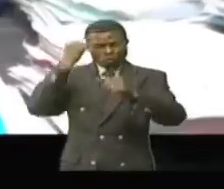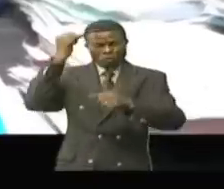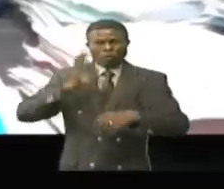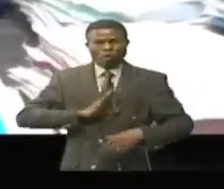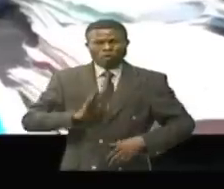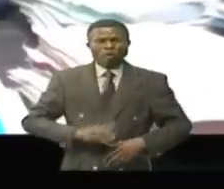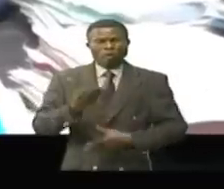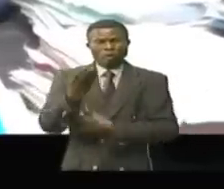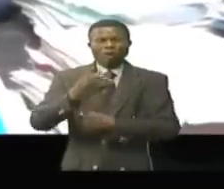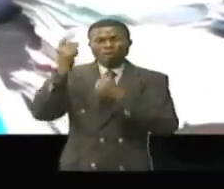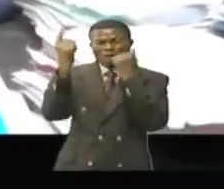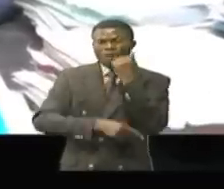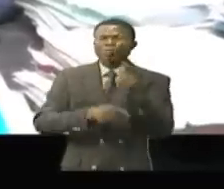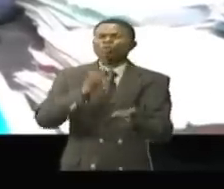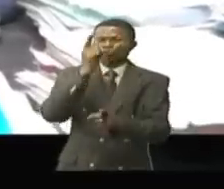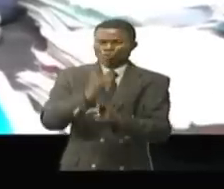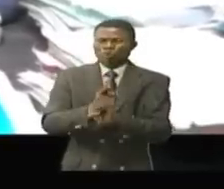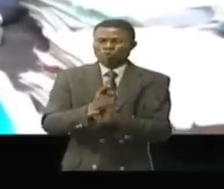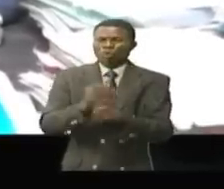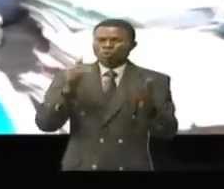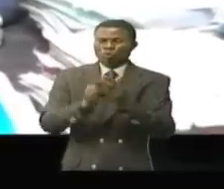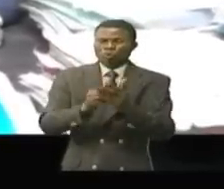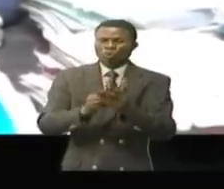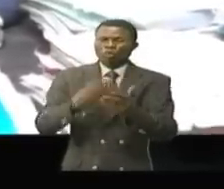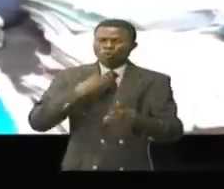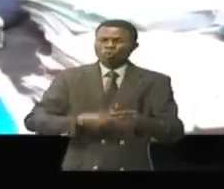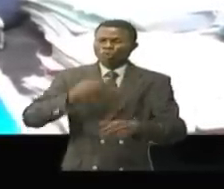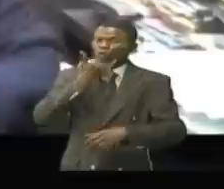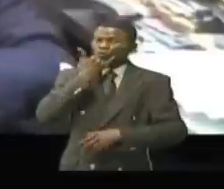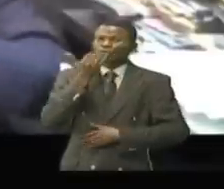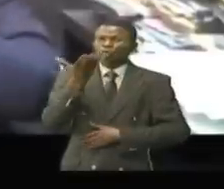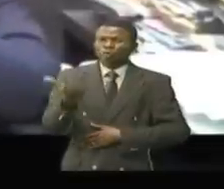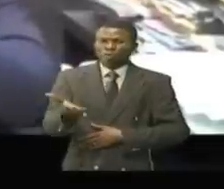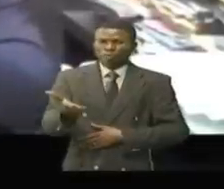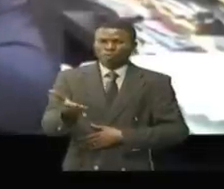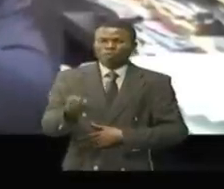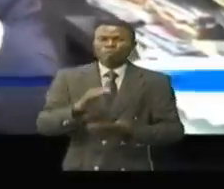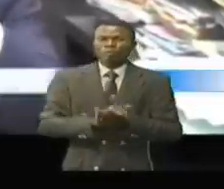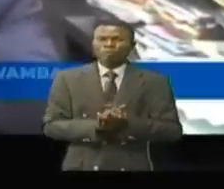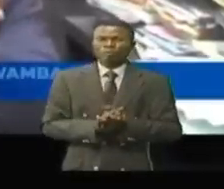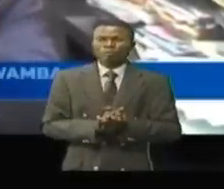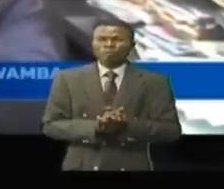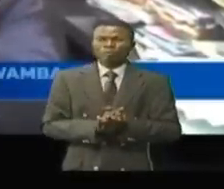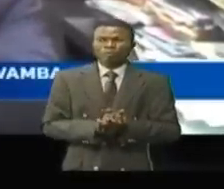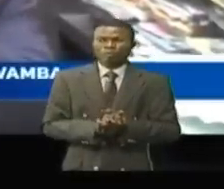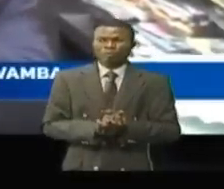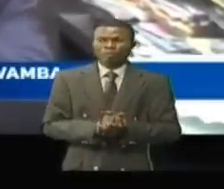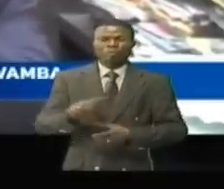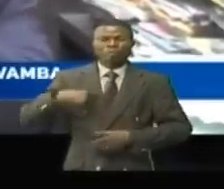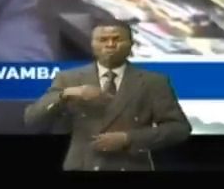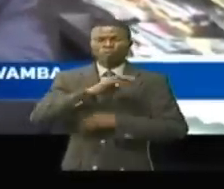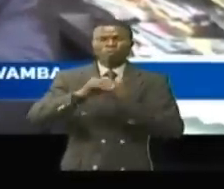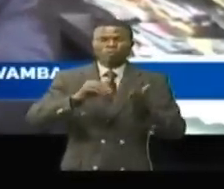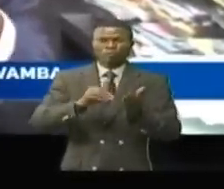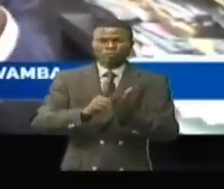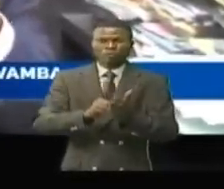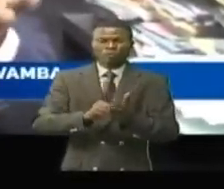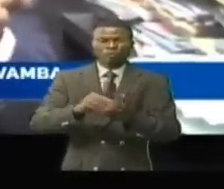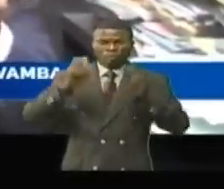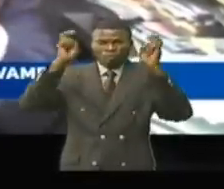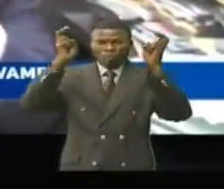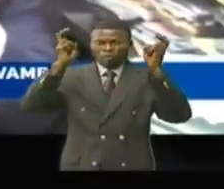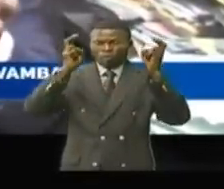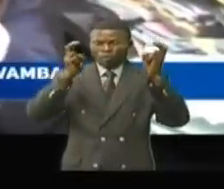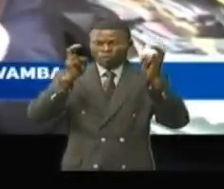des sanctions exemplaires à l'endroit des brebis galeuses. La justice est le socle sur lequel est